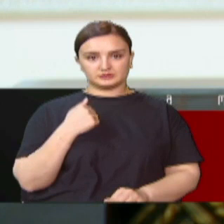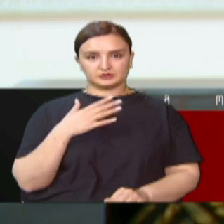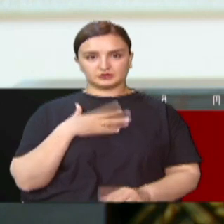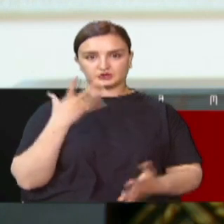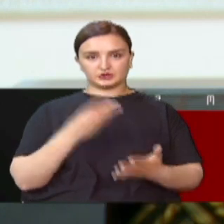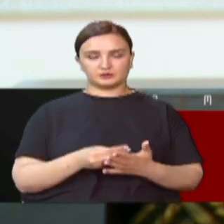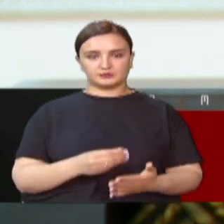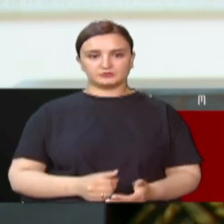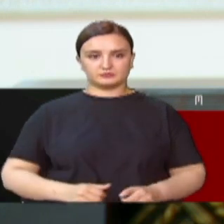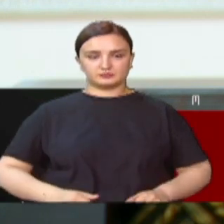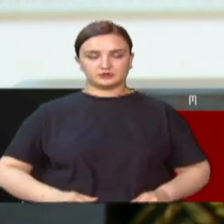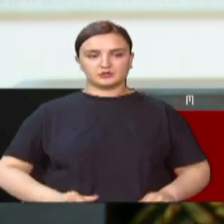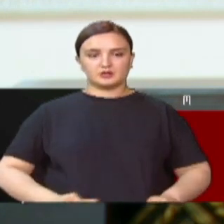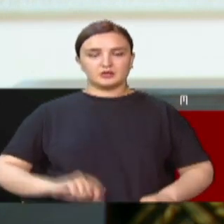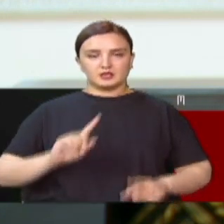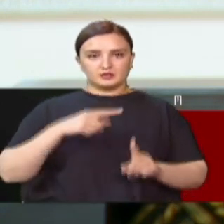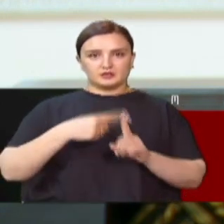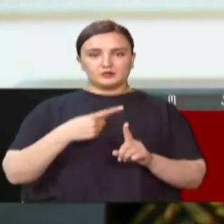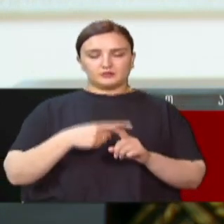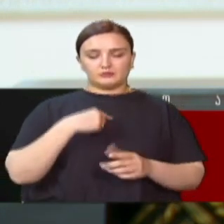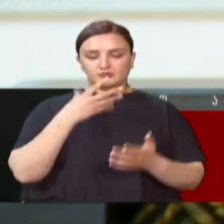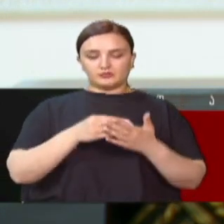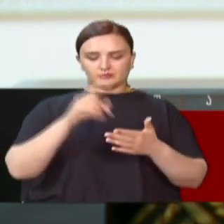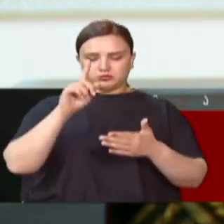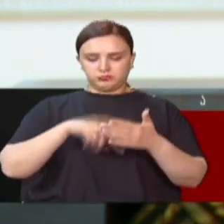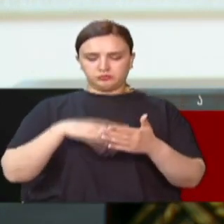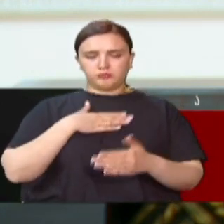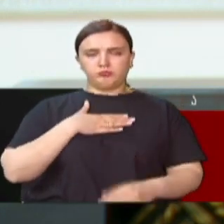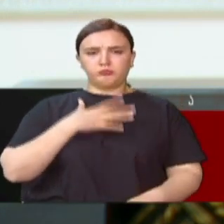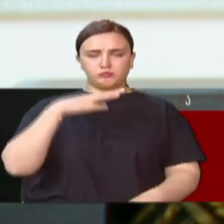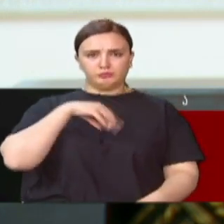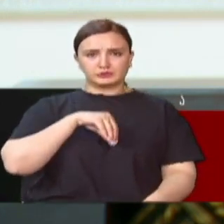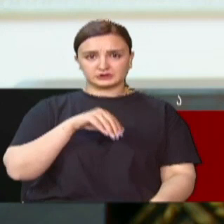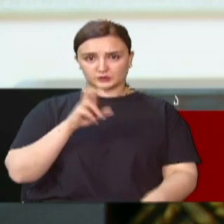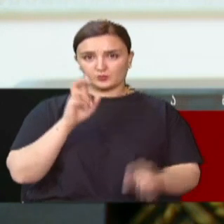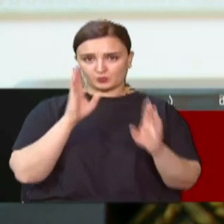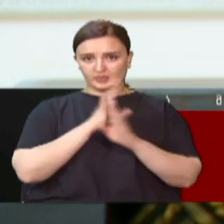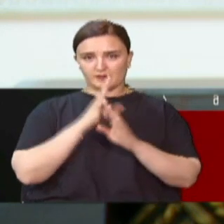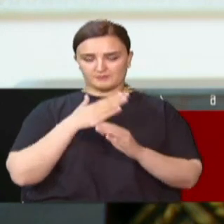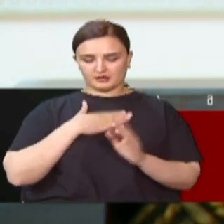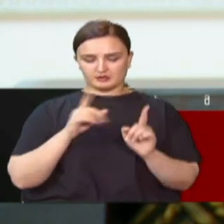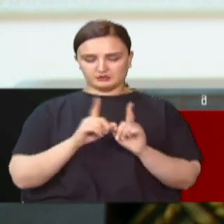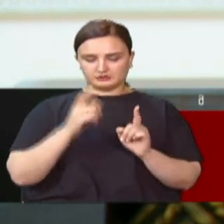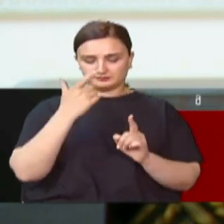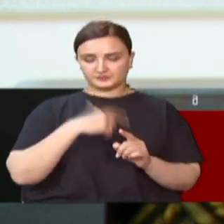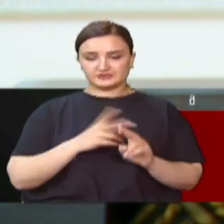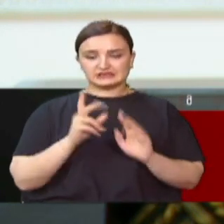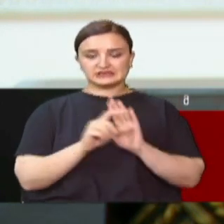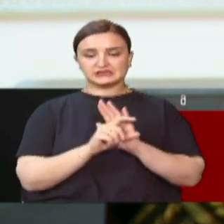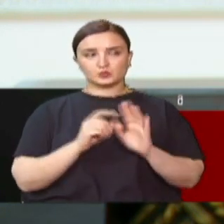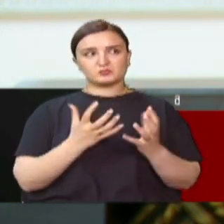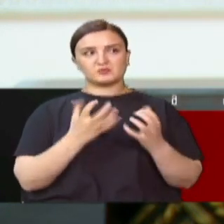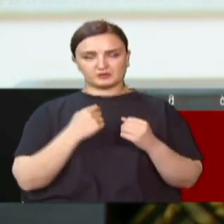Ჩემი მრწამსით შინაგანი ჩემი ბუნება არის და ვფიქრობ, რომ ჩვენ კანდიდატის სტატუსს